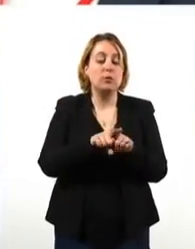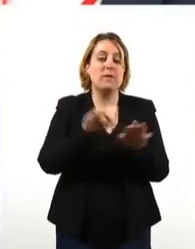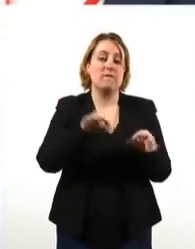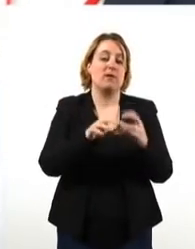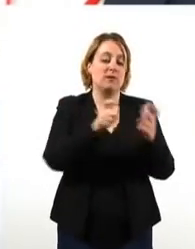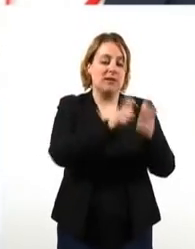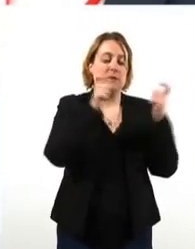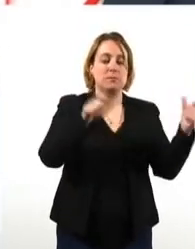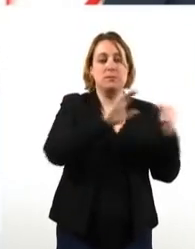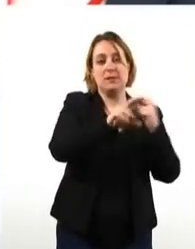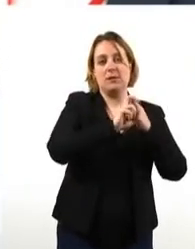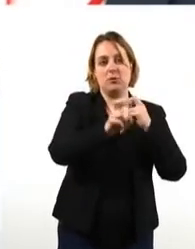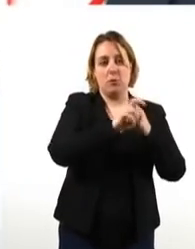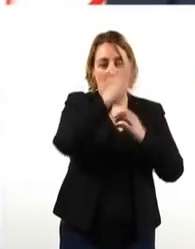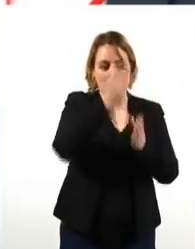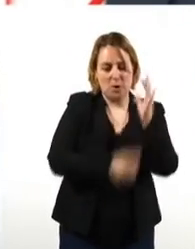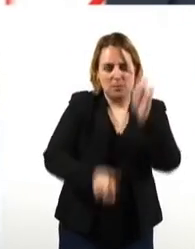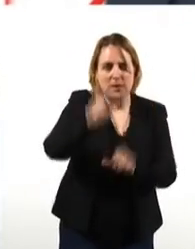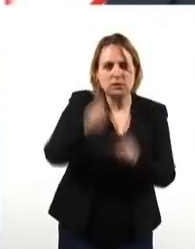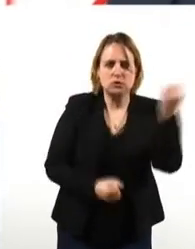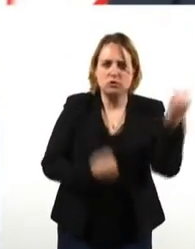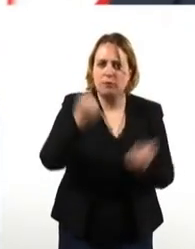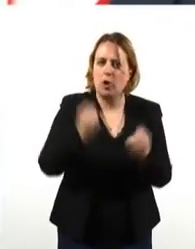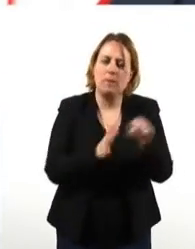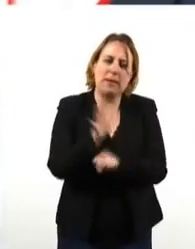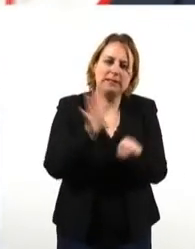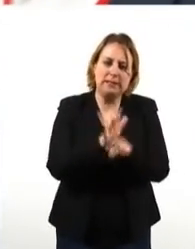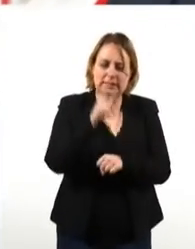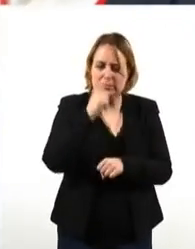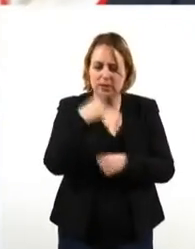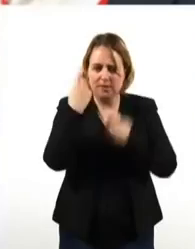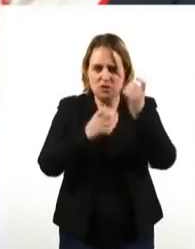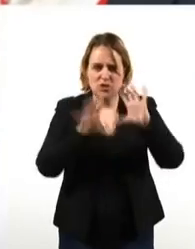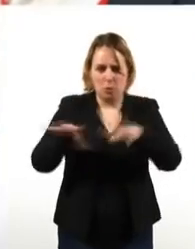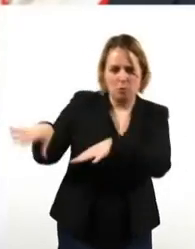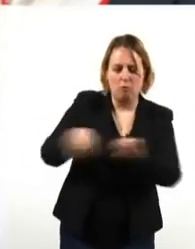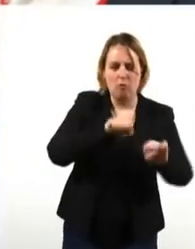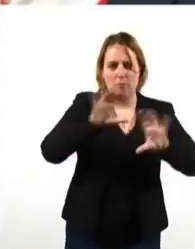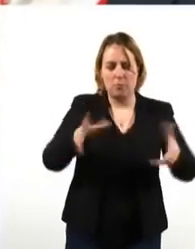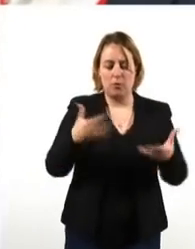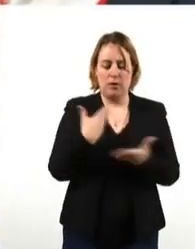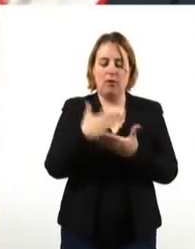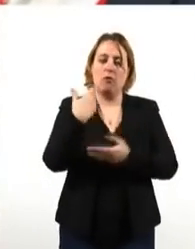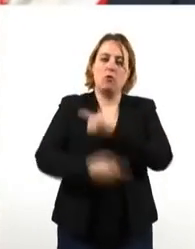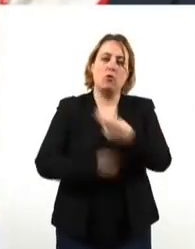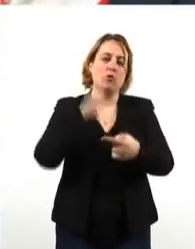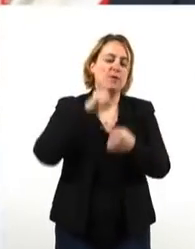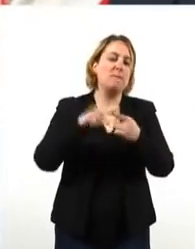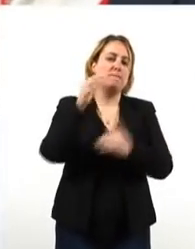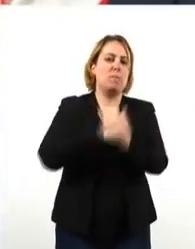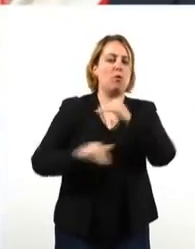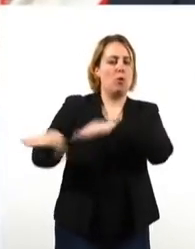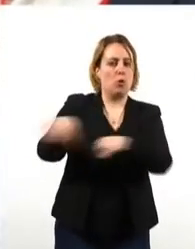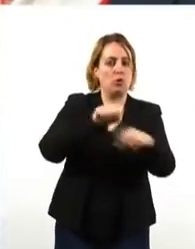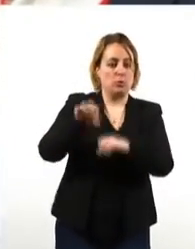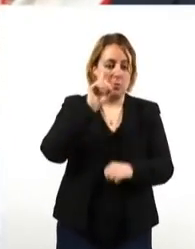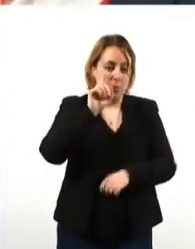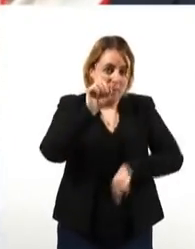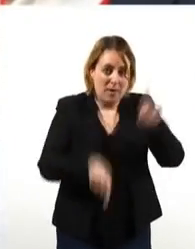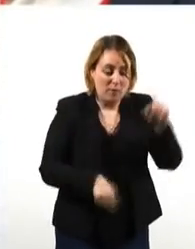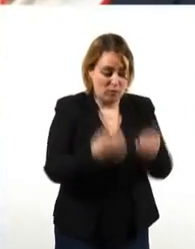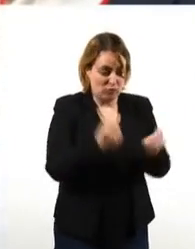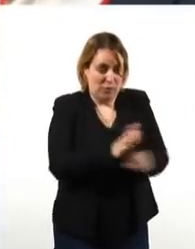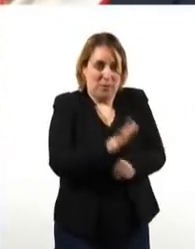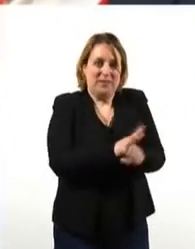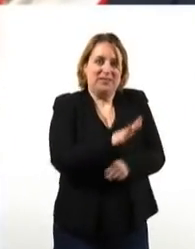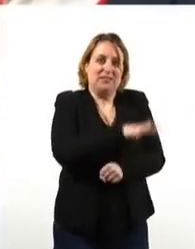avec les régions, avec d'autres collectivités locales, on est en train de mettre en place un plan aussi de recrutement, parce que parfois, tout simplement, on n'arrive pas à trouver le nombre de